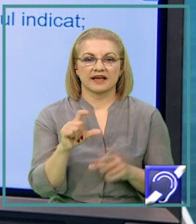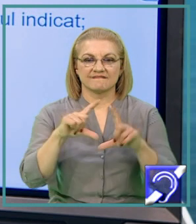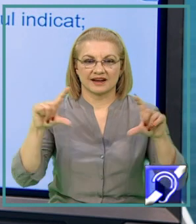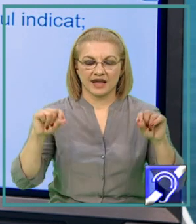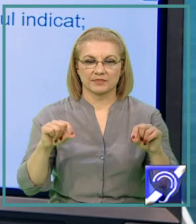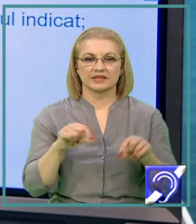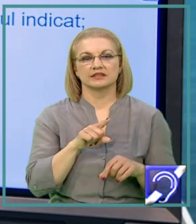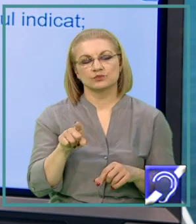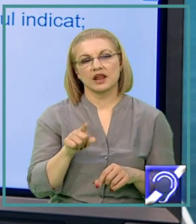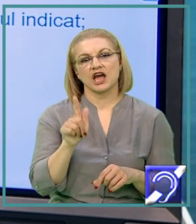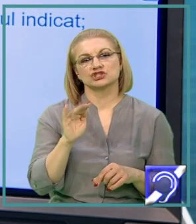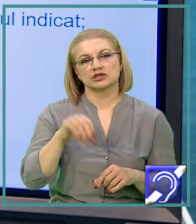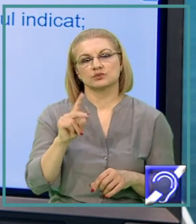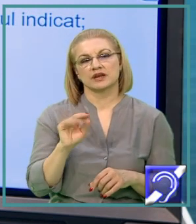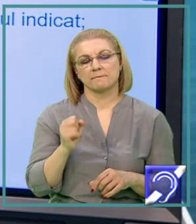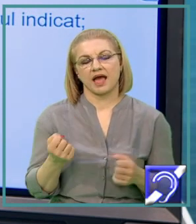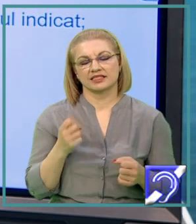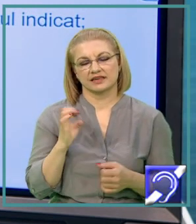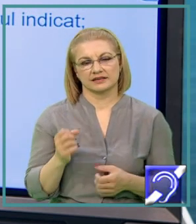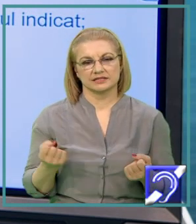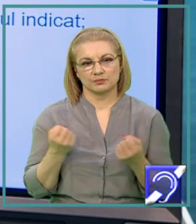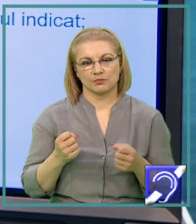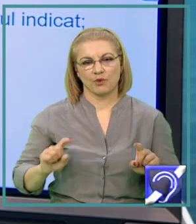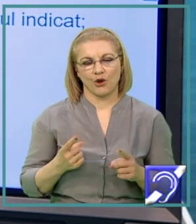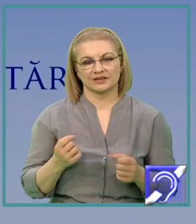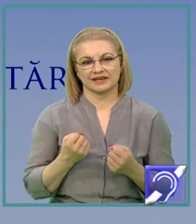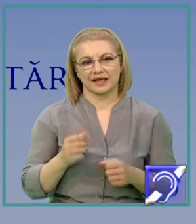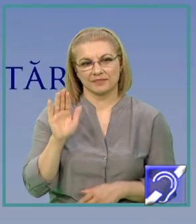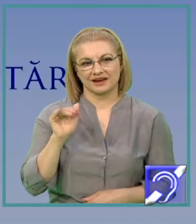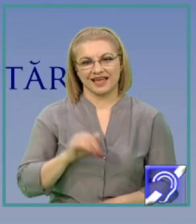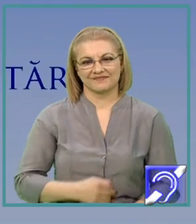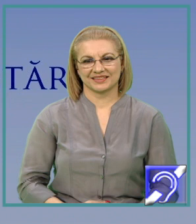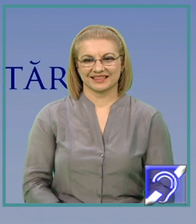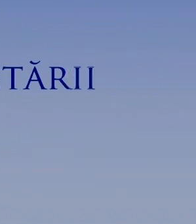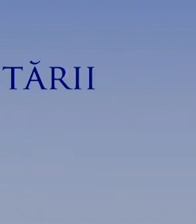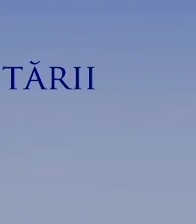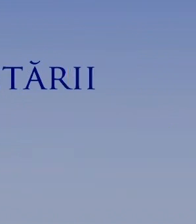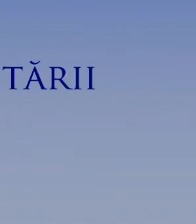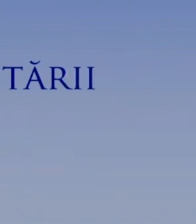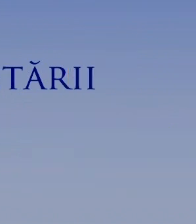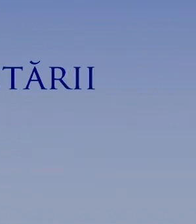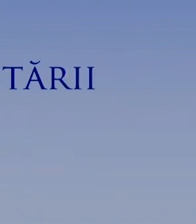genul dramatic. Spor la treabă și la revedere!